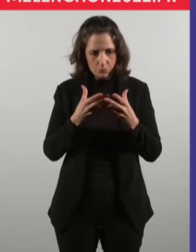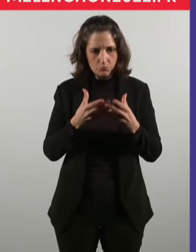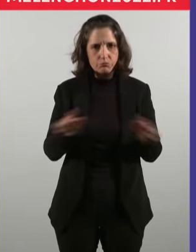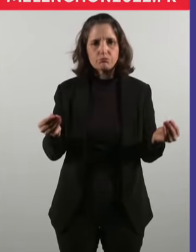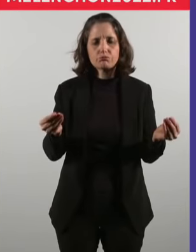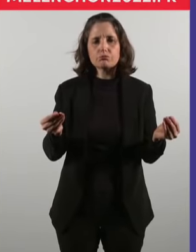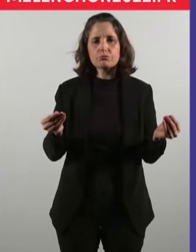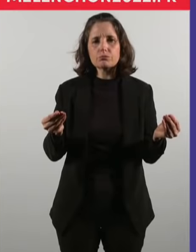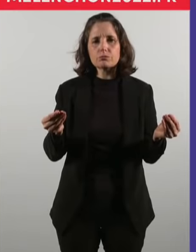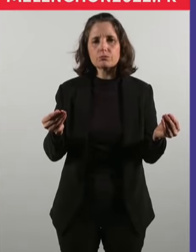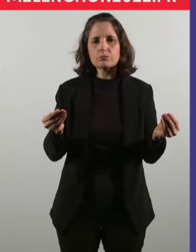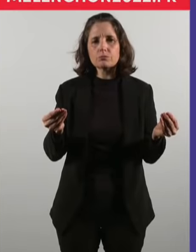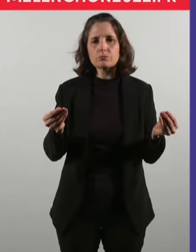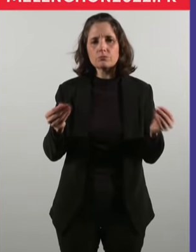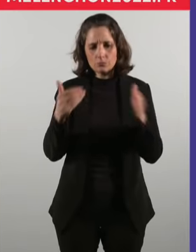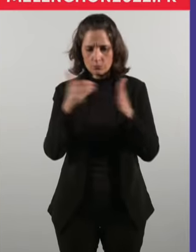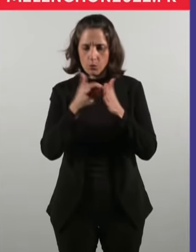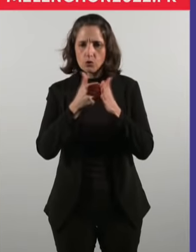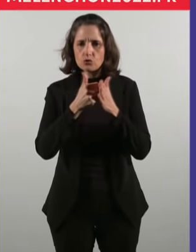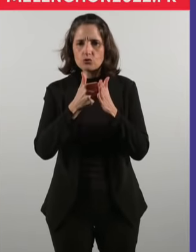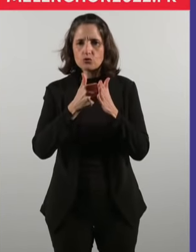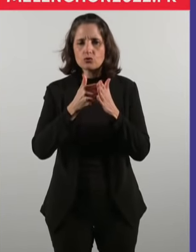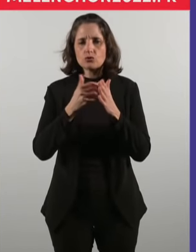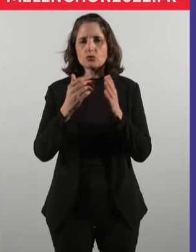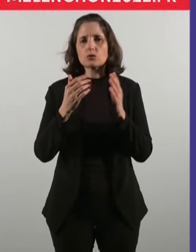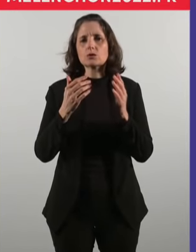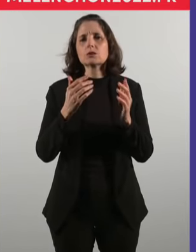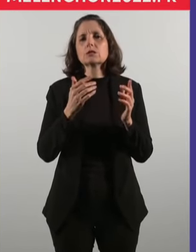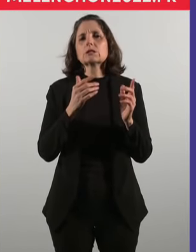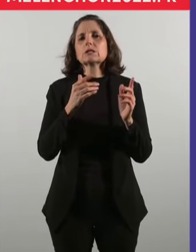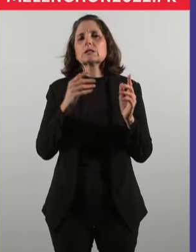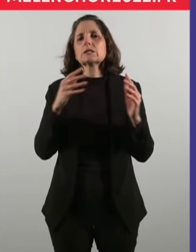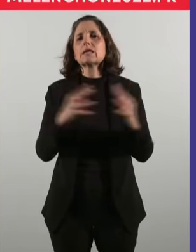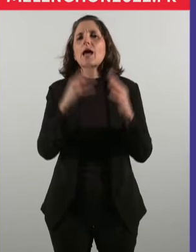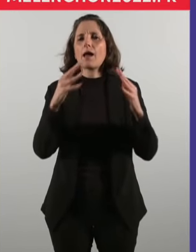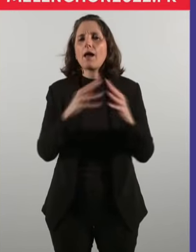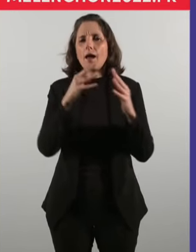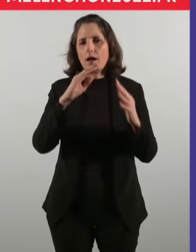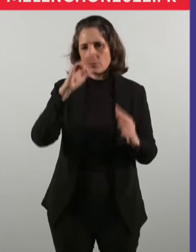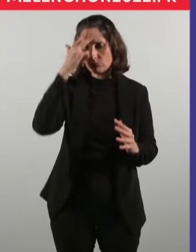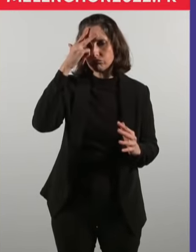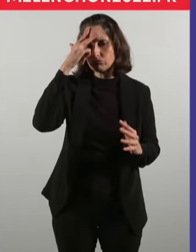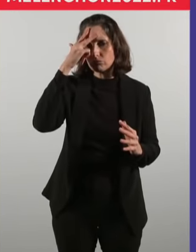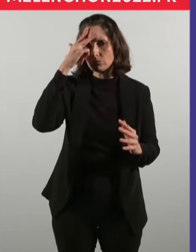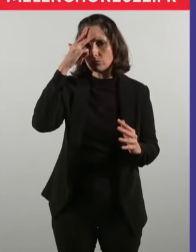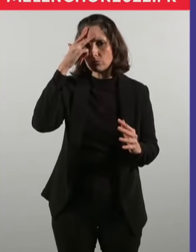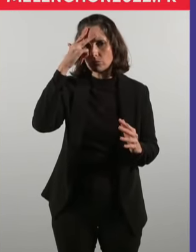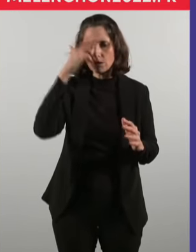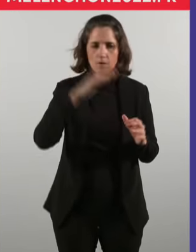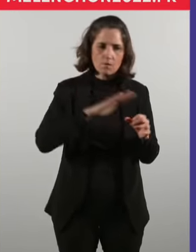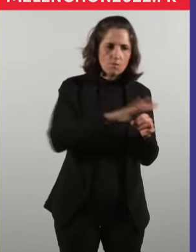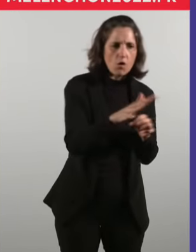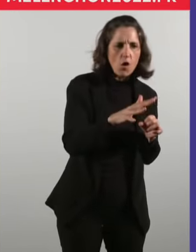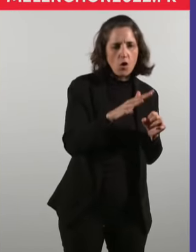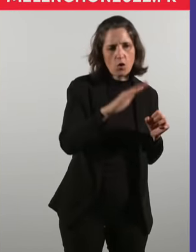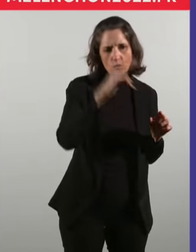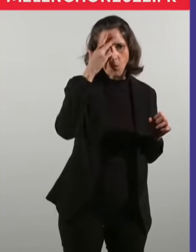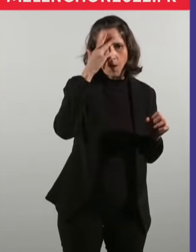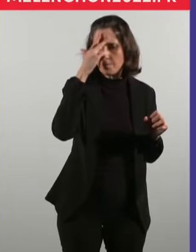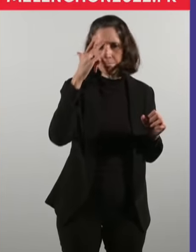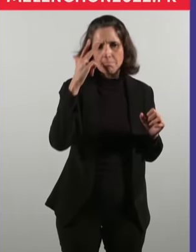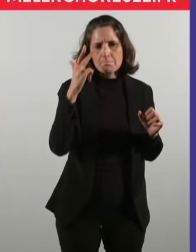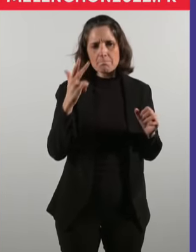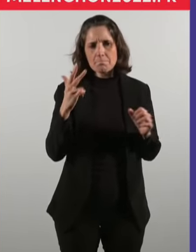davantage d'un trauma de guerre que du trauma de viol, tel que je le lis dans les livres. C'est la possibilité de la